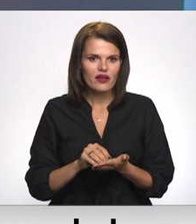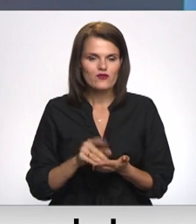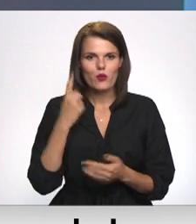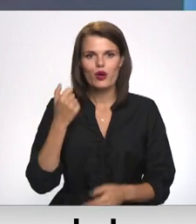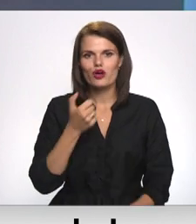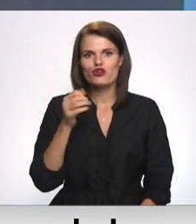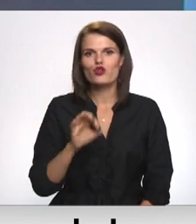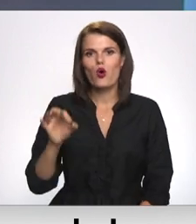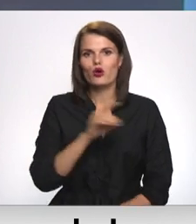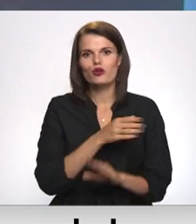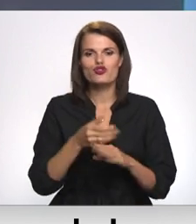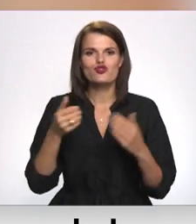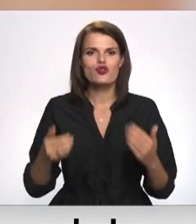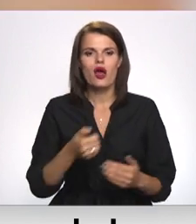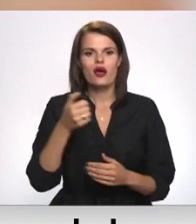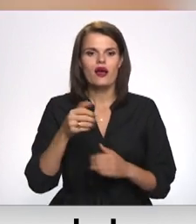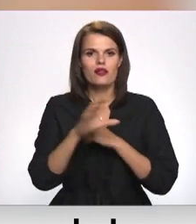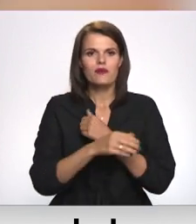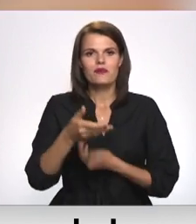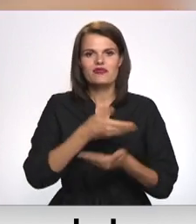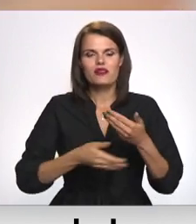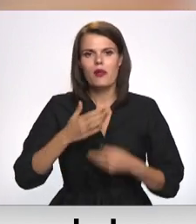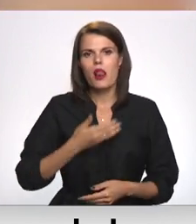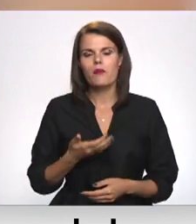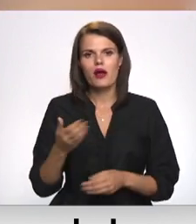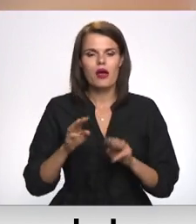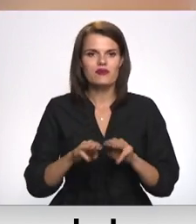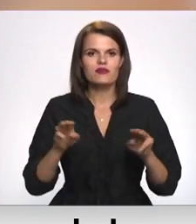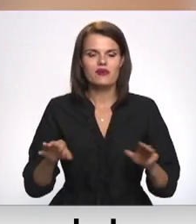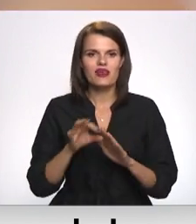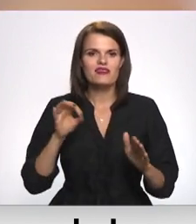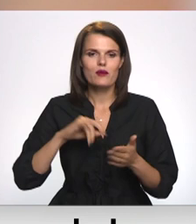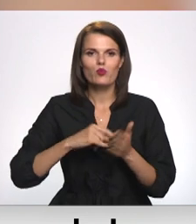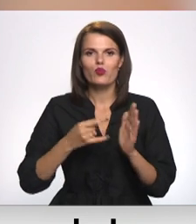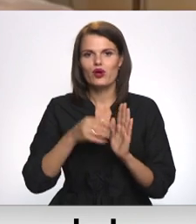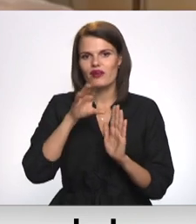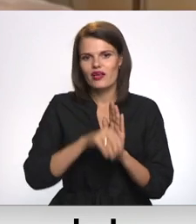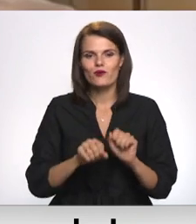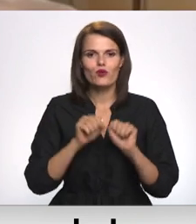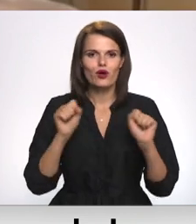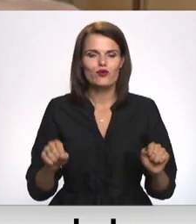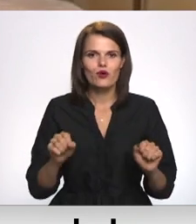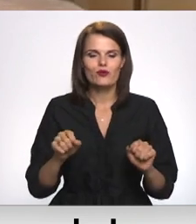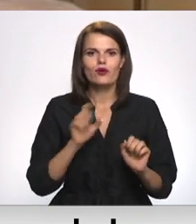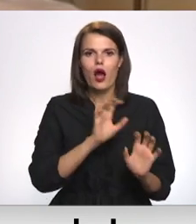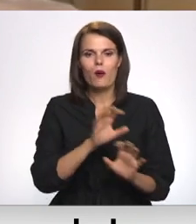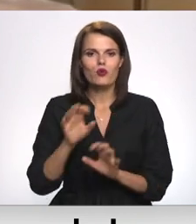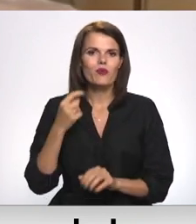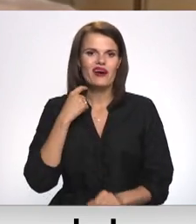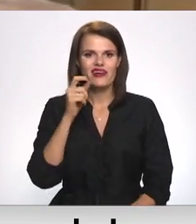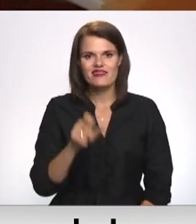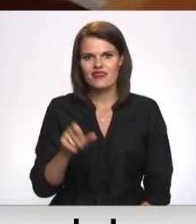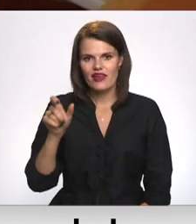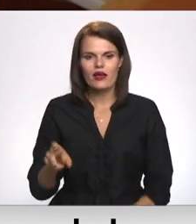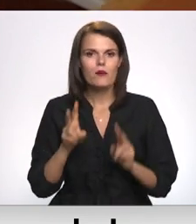pērnā gada oktobra līdz šā gada beigām sadarbībā ar Labklājības ministriju izņēmumu projektu ietveros tiek nodrošināti hospisa aprūpe rīdziniekiem.